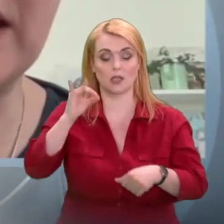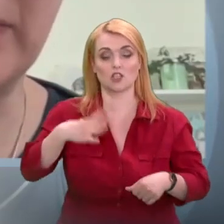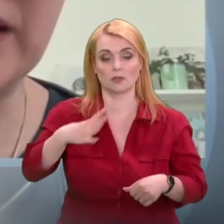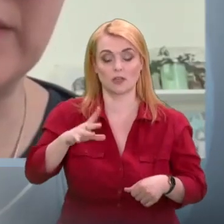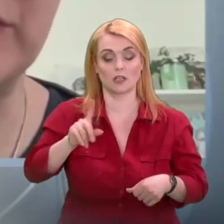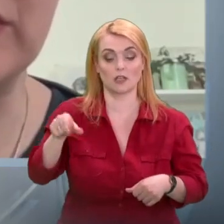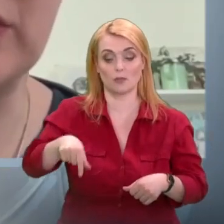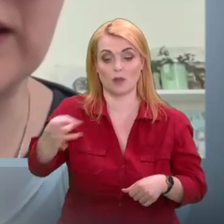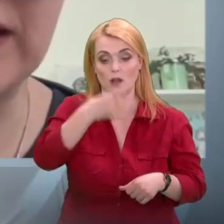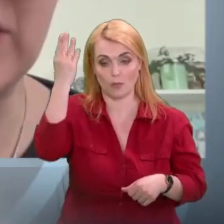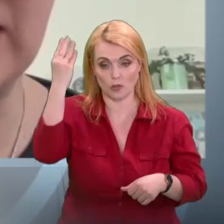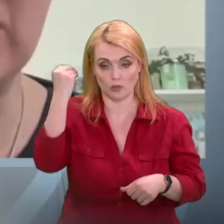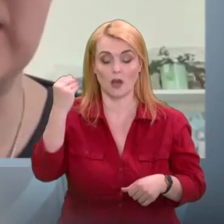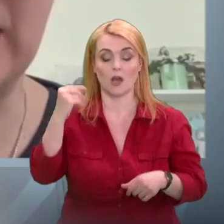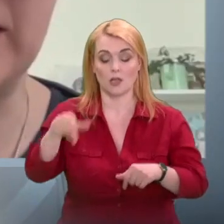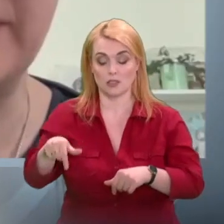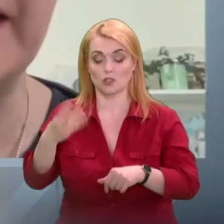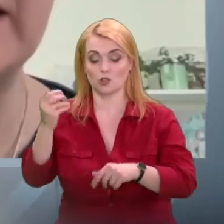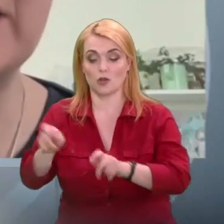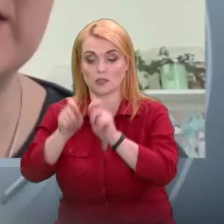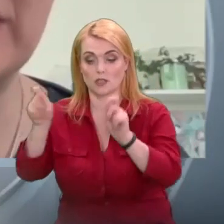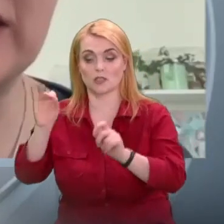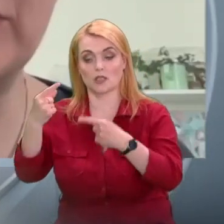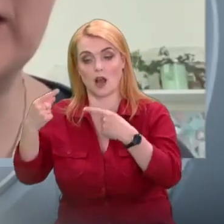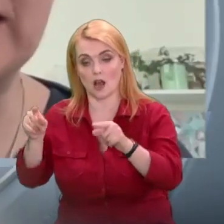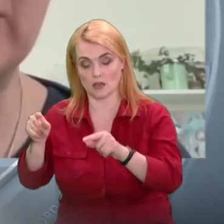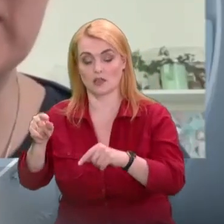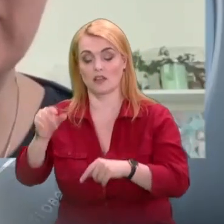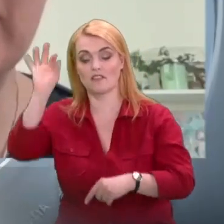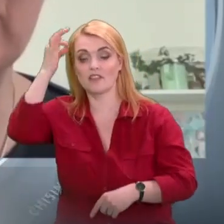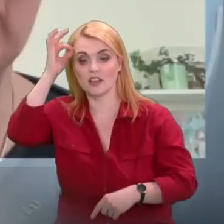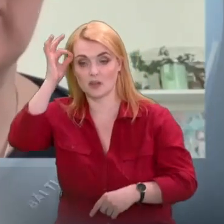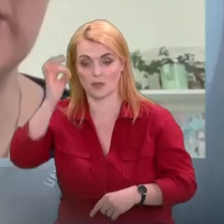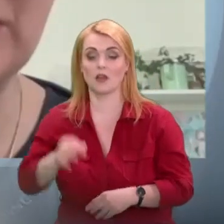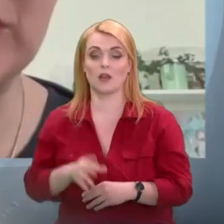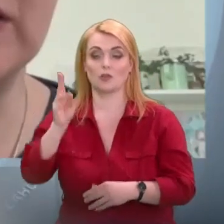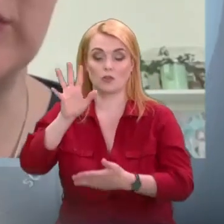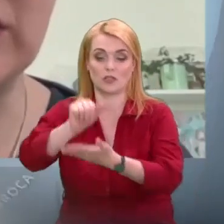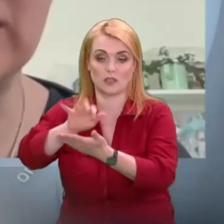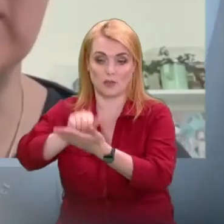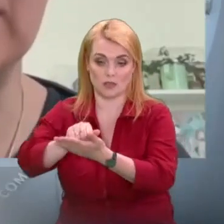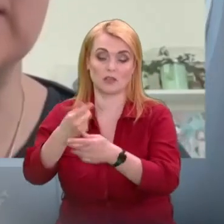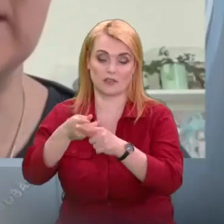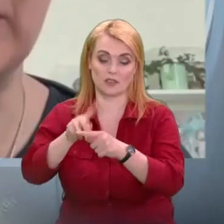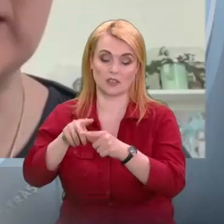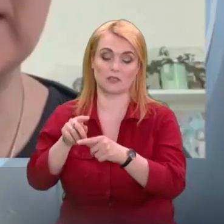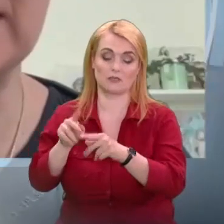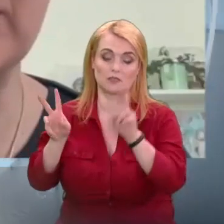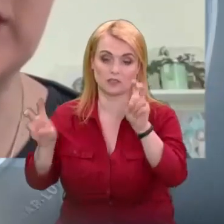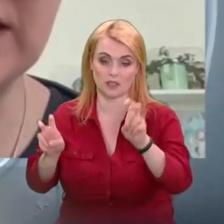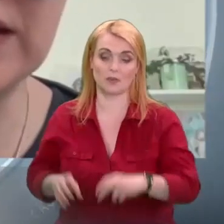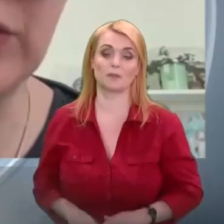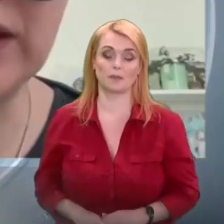Moldova să apară producători de energie regenerabilă. Deci este foarte important inclusiv pentru acești producători să poată